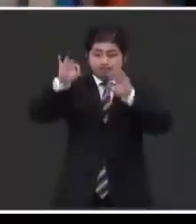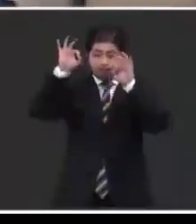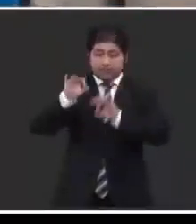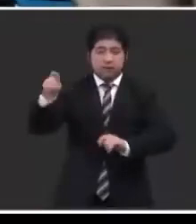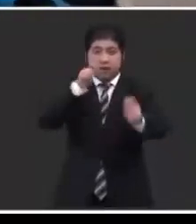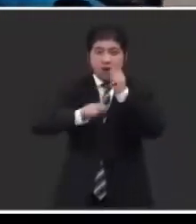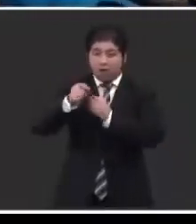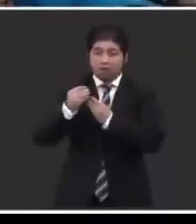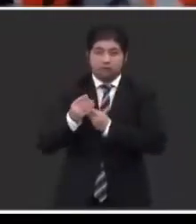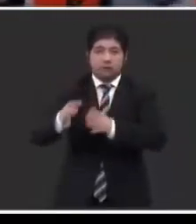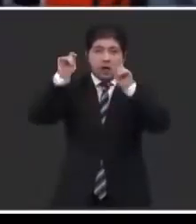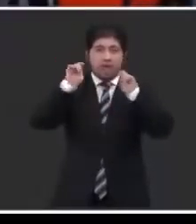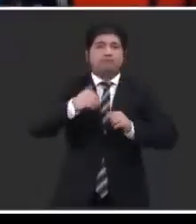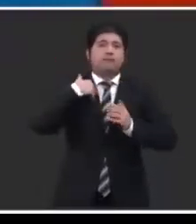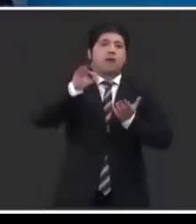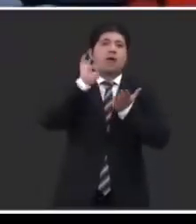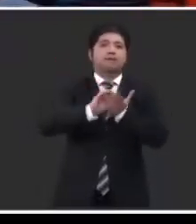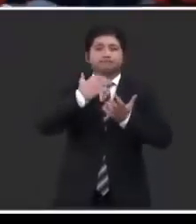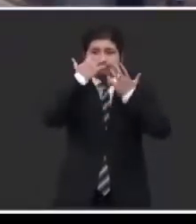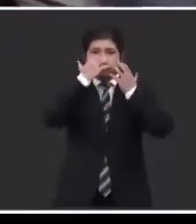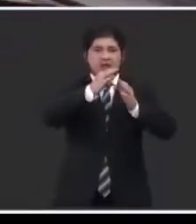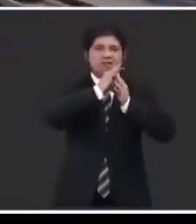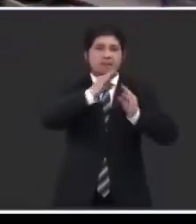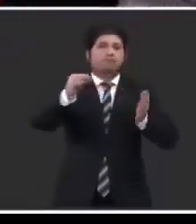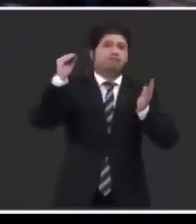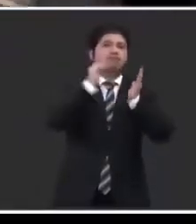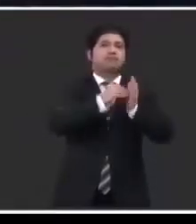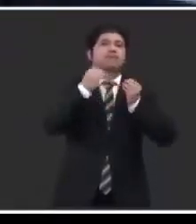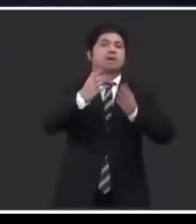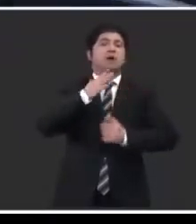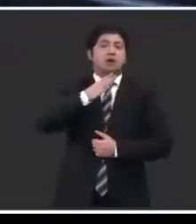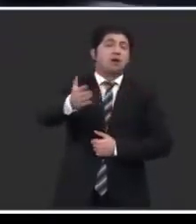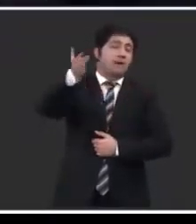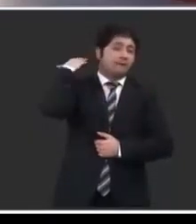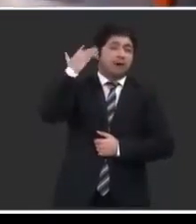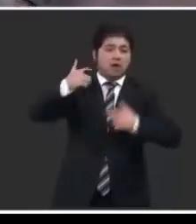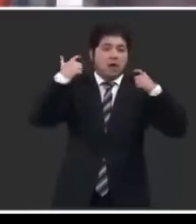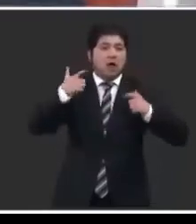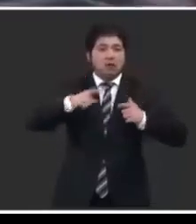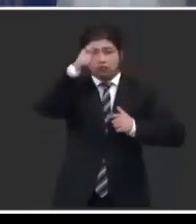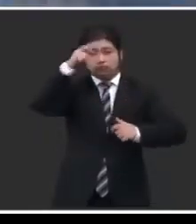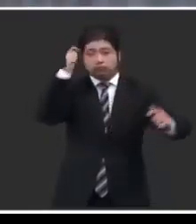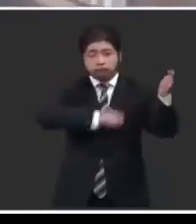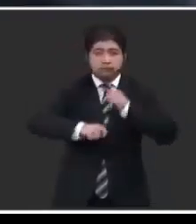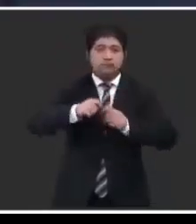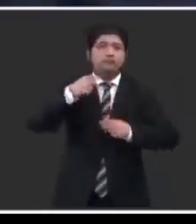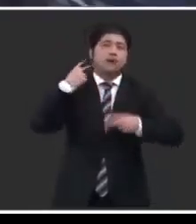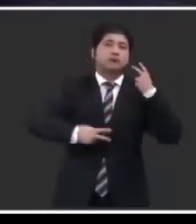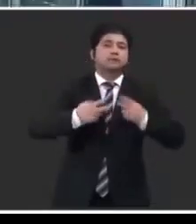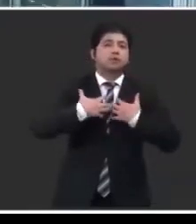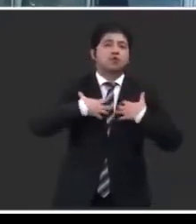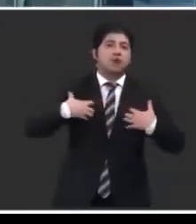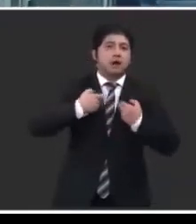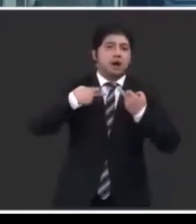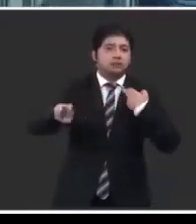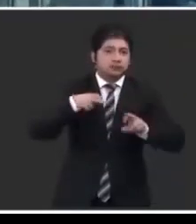töreniyle taşlandırdık geçmişte yerli ve milli Sanayi hamleleri kimi Özgüven eksikliği